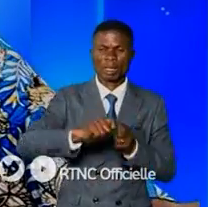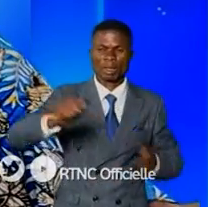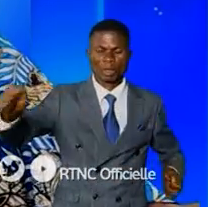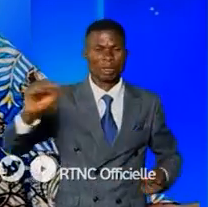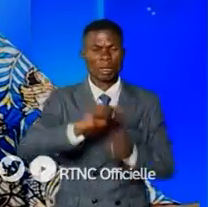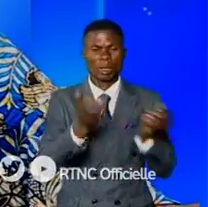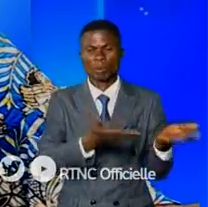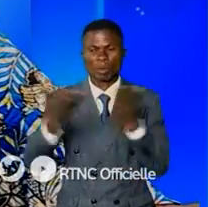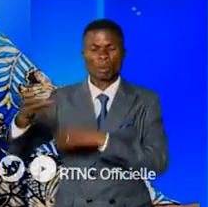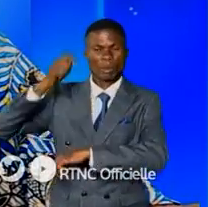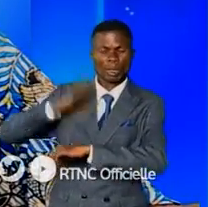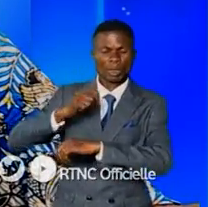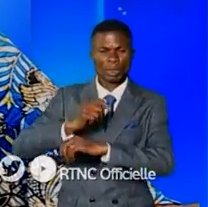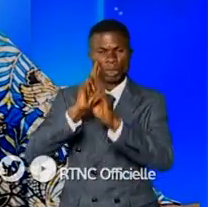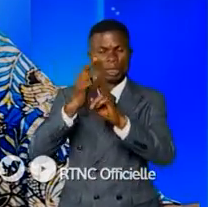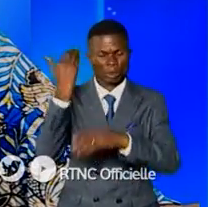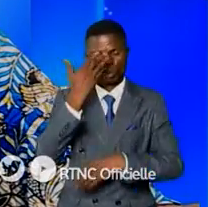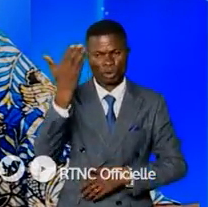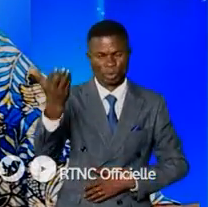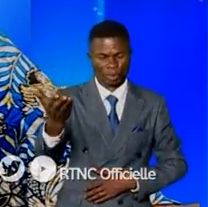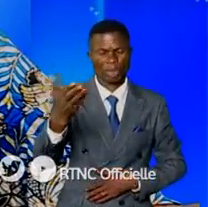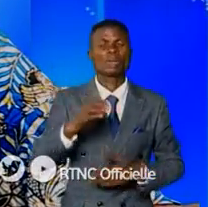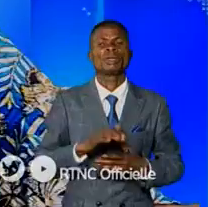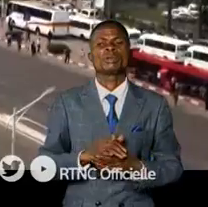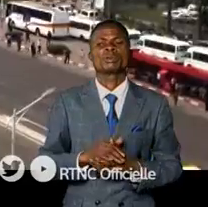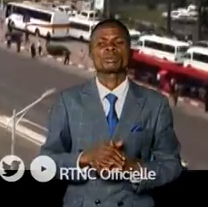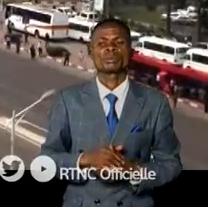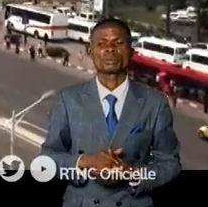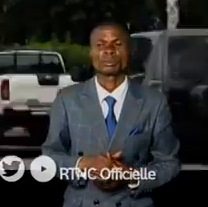été portée en justice. Nos reporters sont descendus sur le terrain.